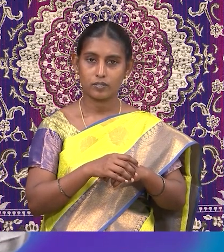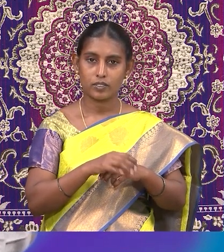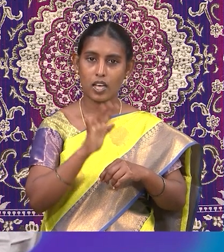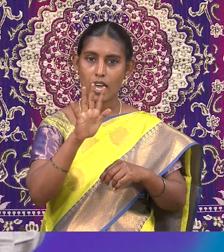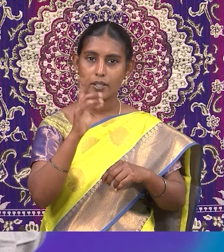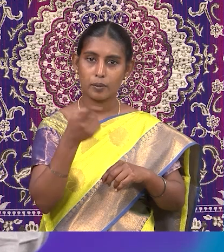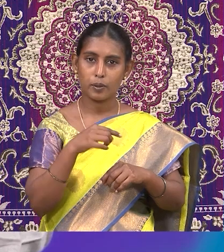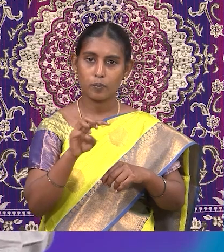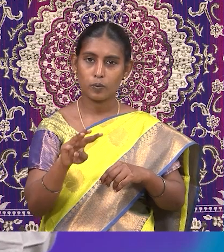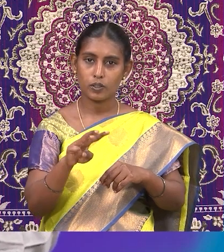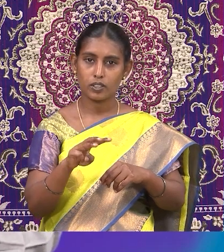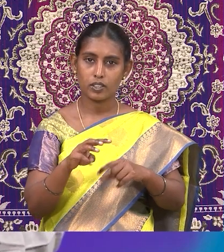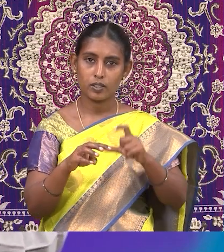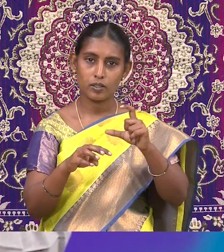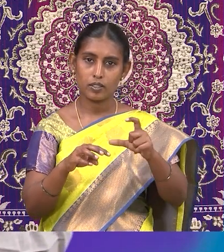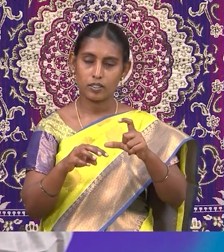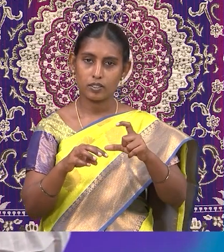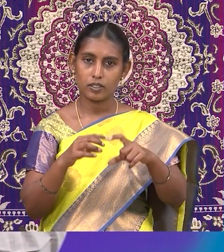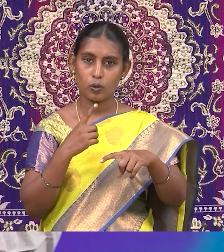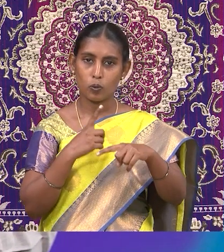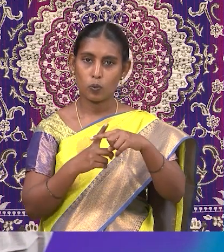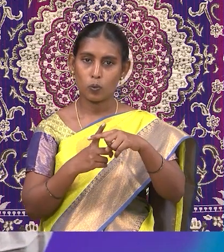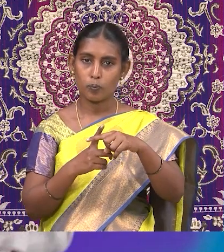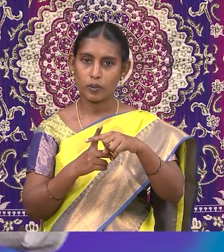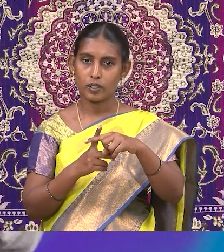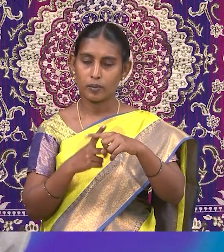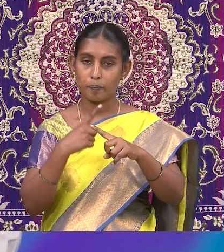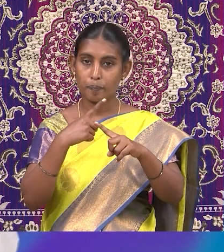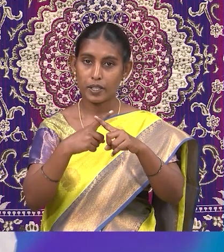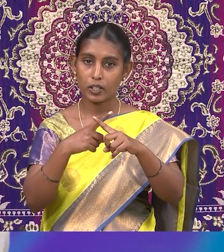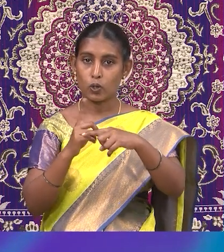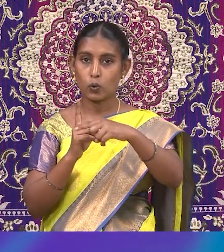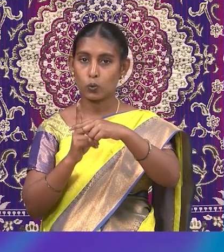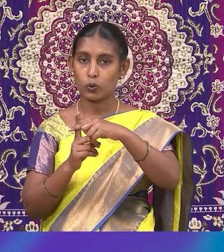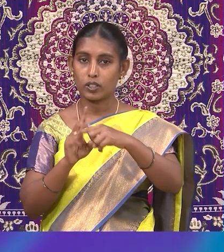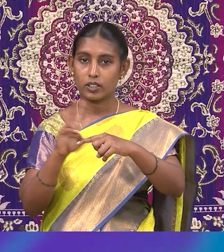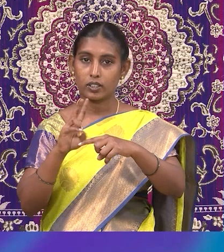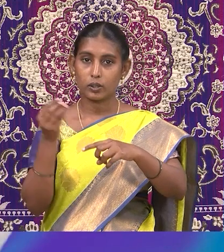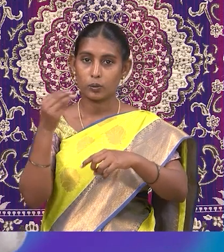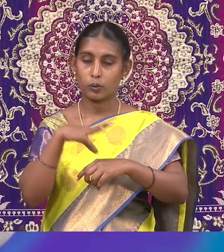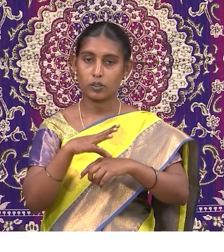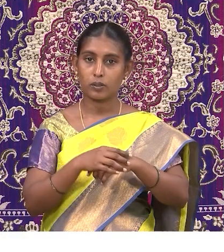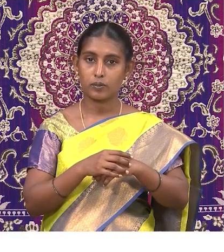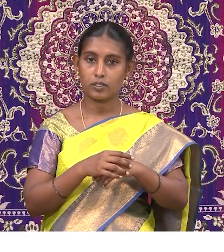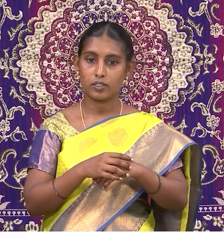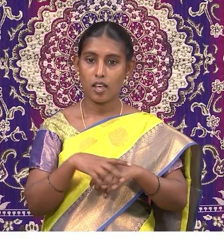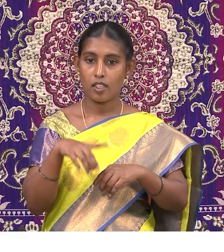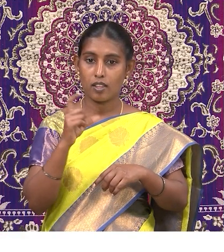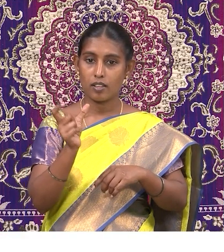4 என்ற மூலங்களின் கூடுதல் பலனும் பெருக்கல் பலனும் கொடுக்கப்பட்டால் அவற்றுக்கு தகுந்த இருபடி சமன்பாடு